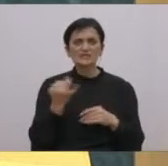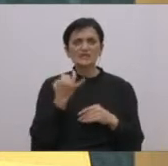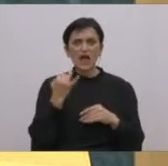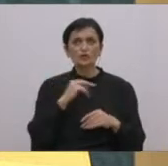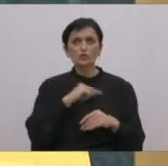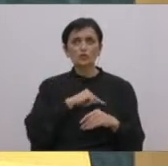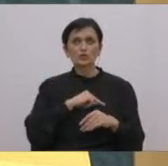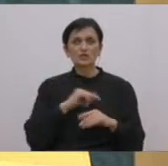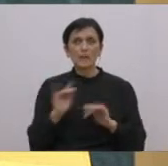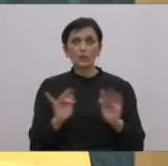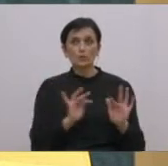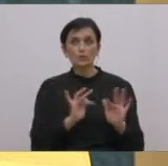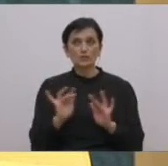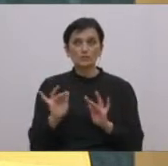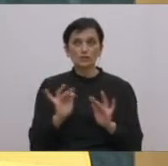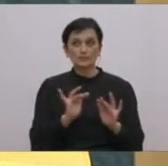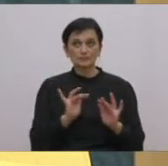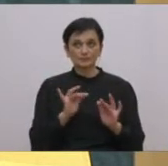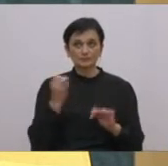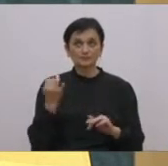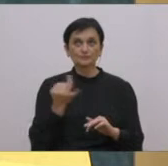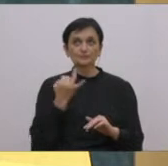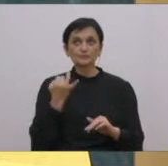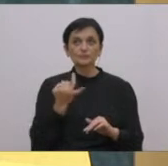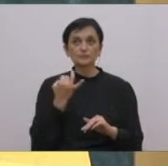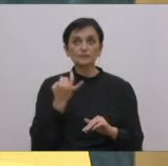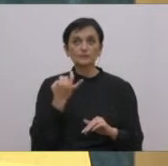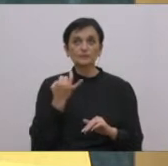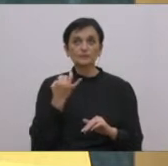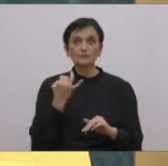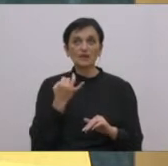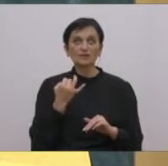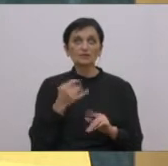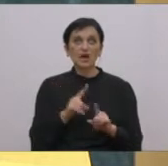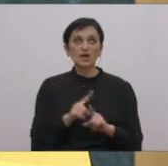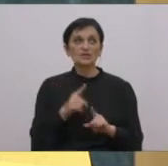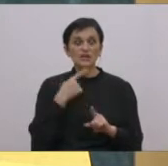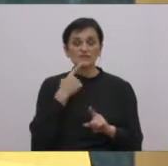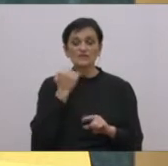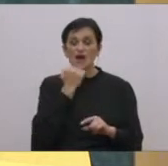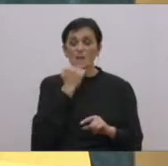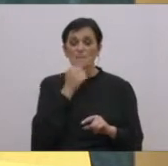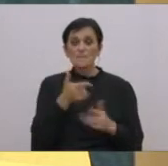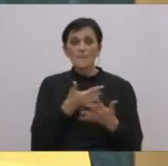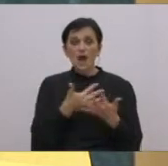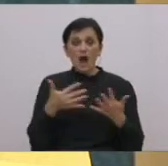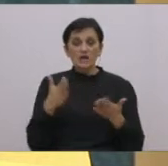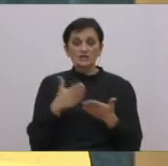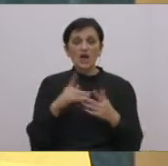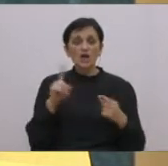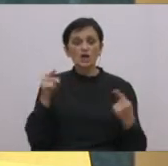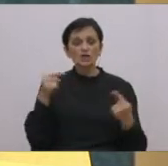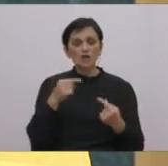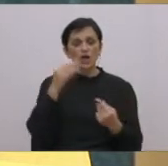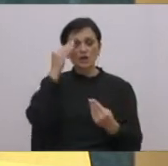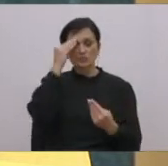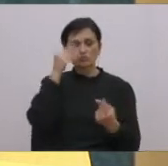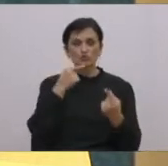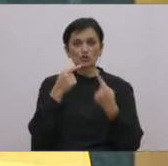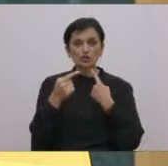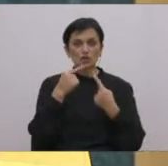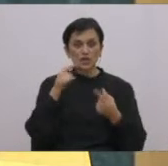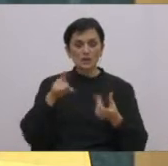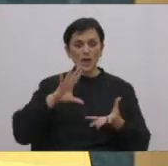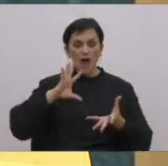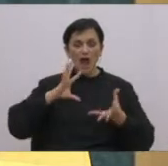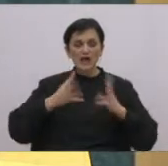სამუშაო მიმდინარეობს, საინტერესო, ასე ვთქვათ, მასალები არის, შესაბამისი მსჯელობა და ანალიზი